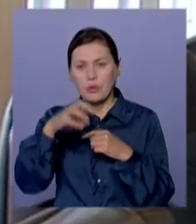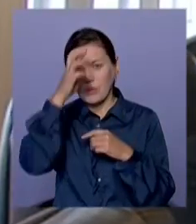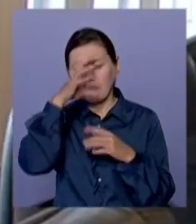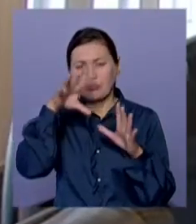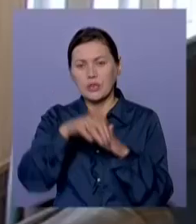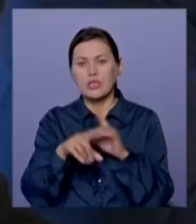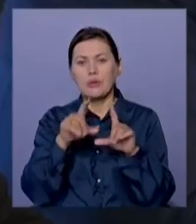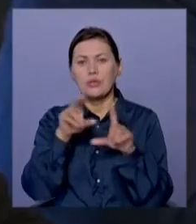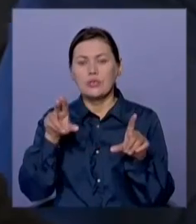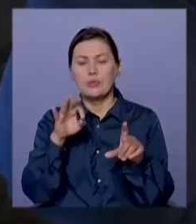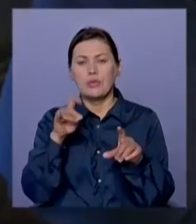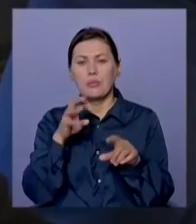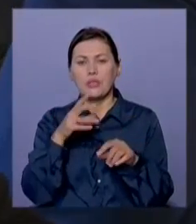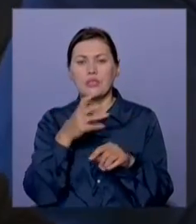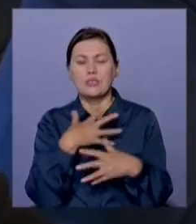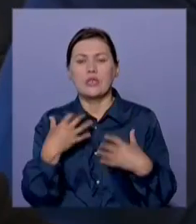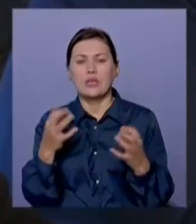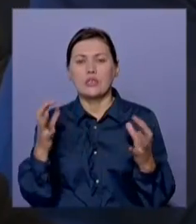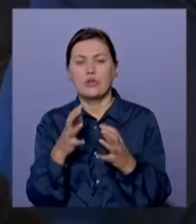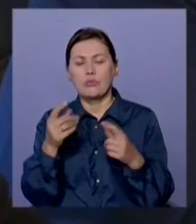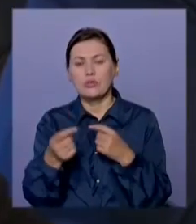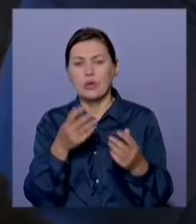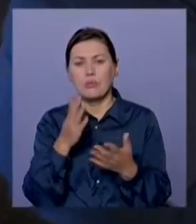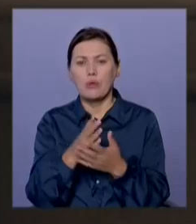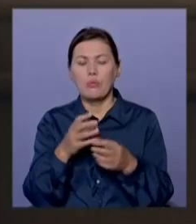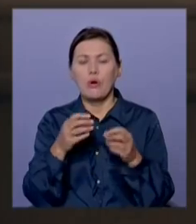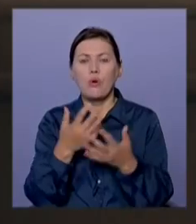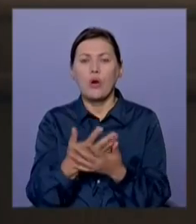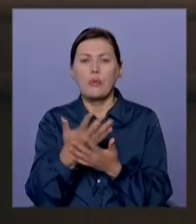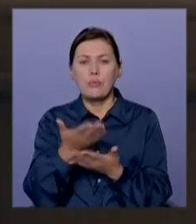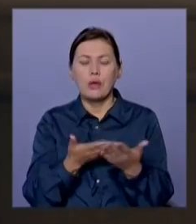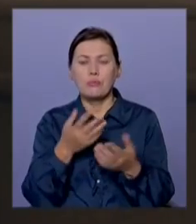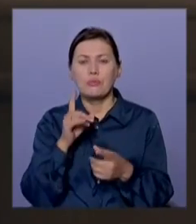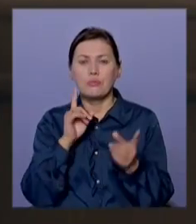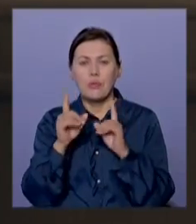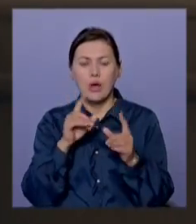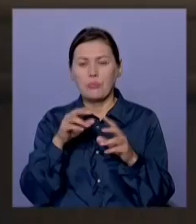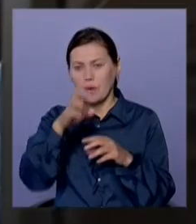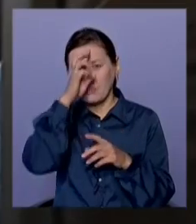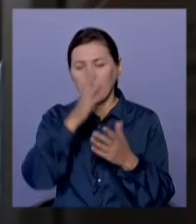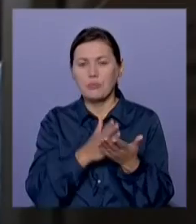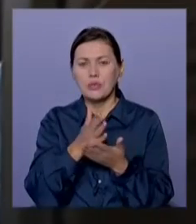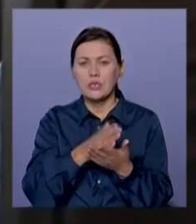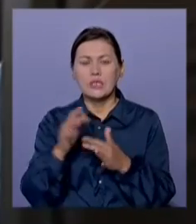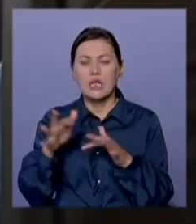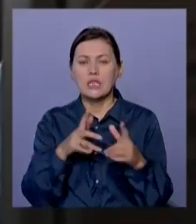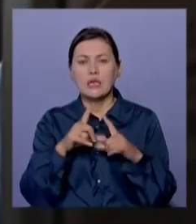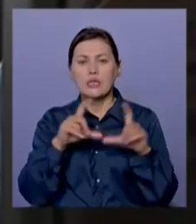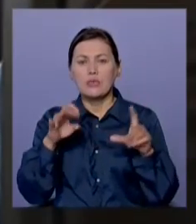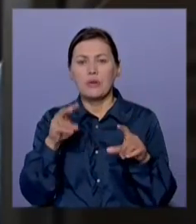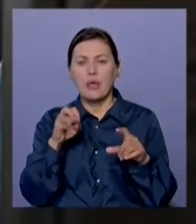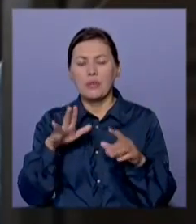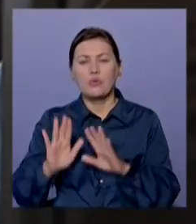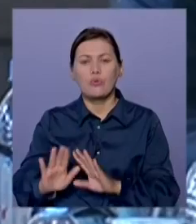кірістер департаменті мен денсаулық сақтау басқармасы да бар. Бұл туралы қоғамдық кеңестің отырысында мемлекеттік қызмет істер жөніндегі департамент